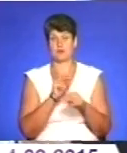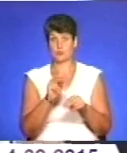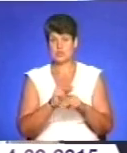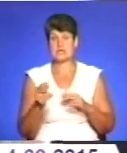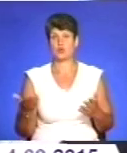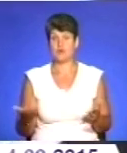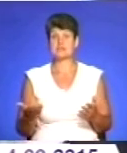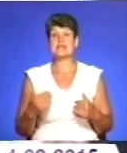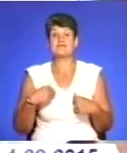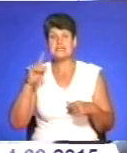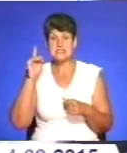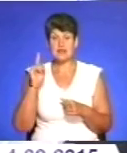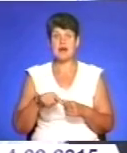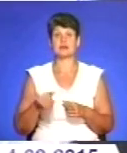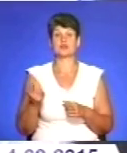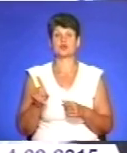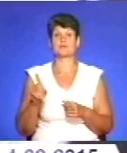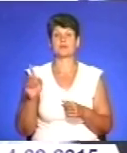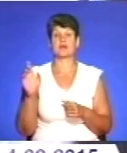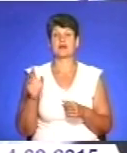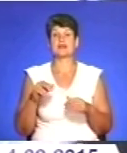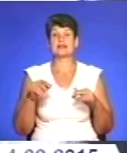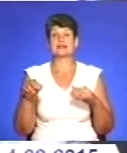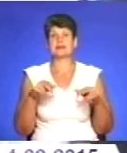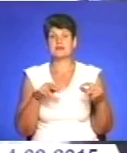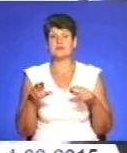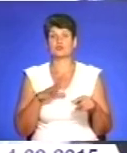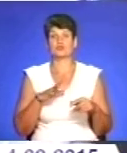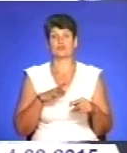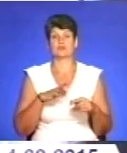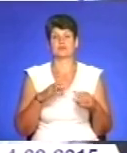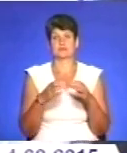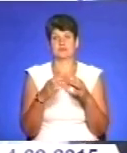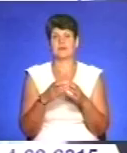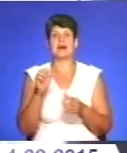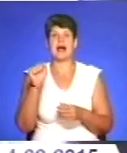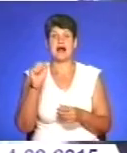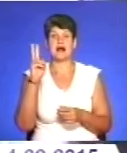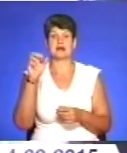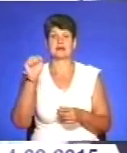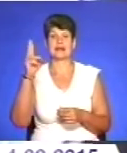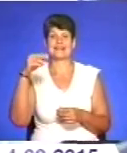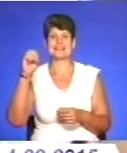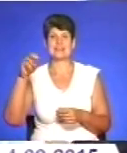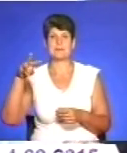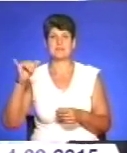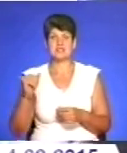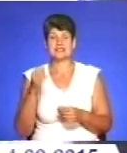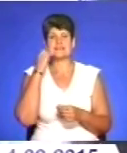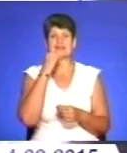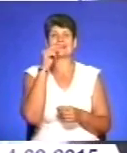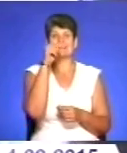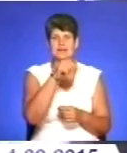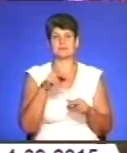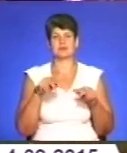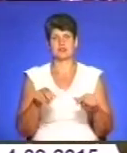І ви знаєте, що ансамбль танцю «Назбручанка» став академічним. І я гадаю, що завдяки тим танцям, які